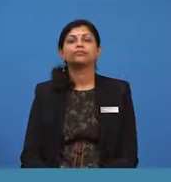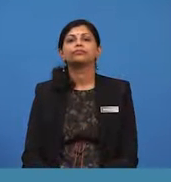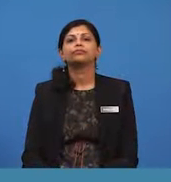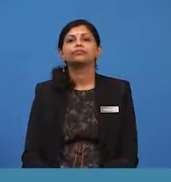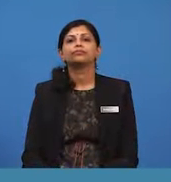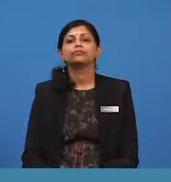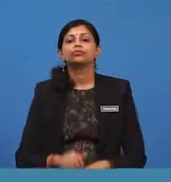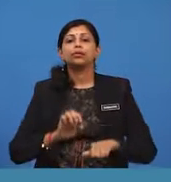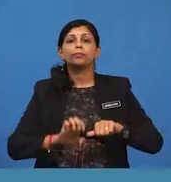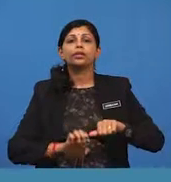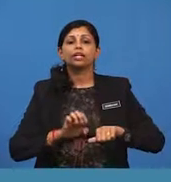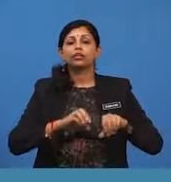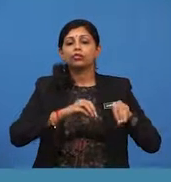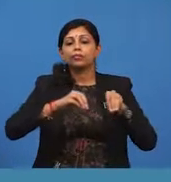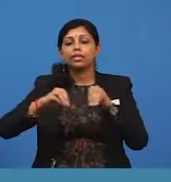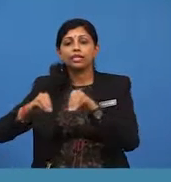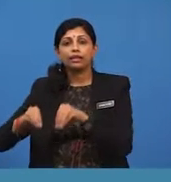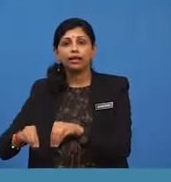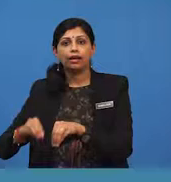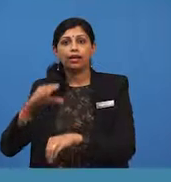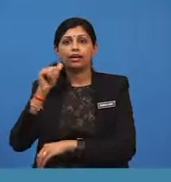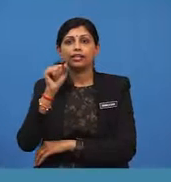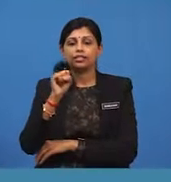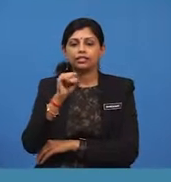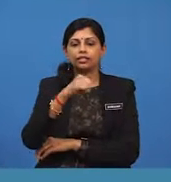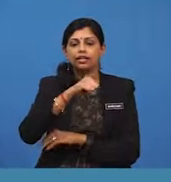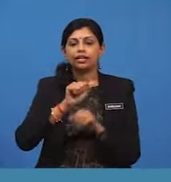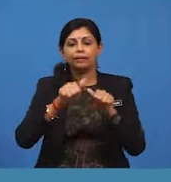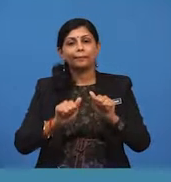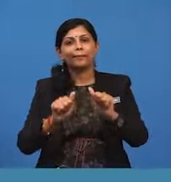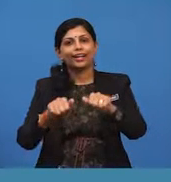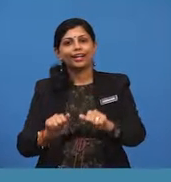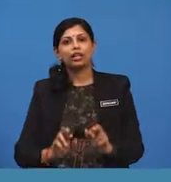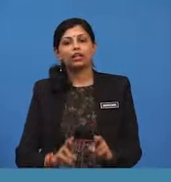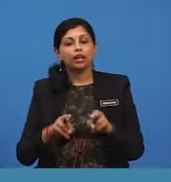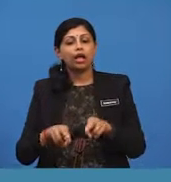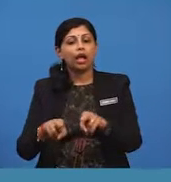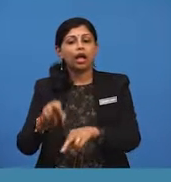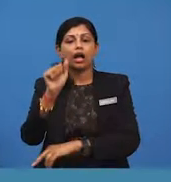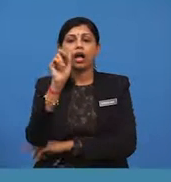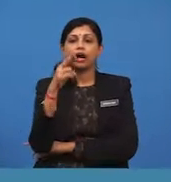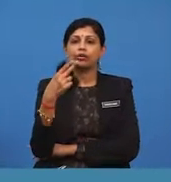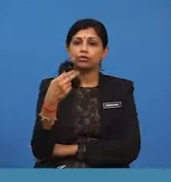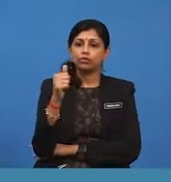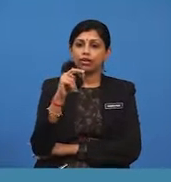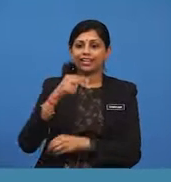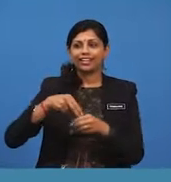Apabila elektron bergerak, bermakna cas akan mengalir dan arus aruhan akan terhasil.